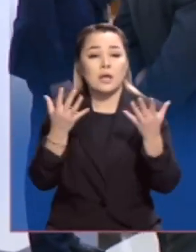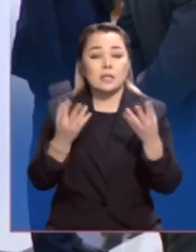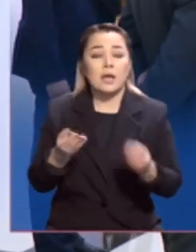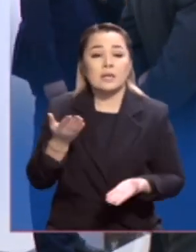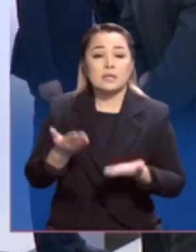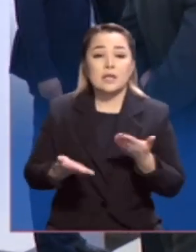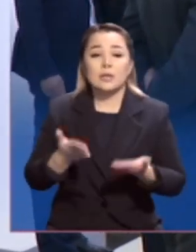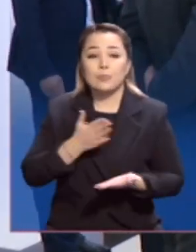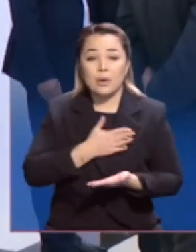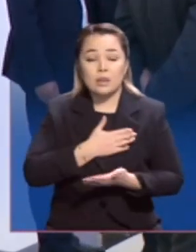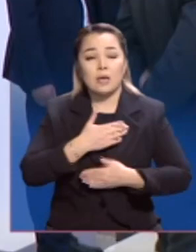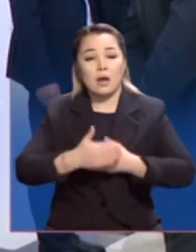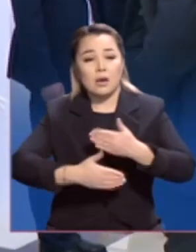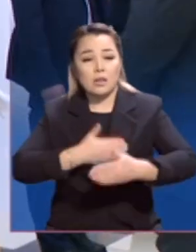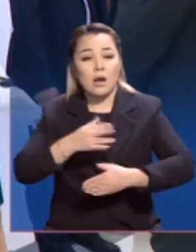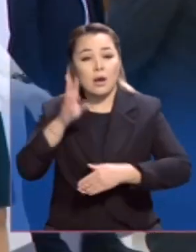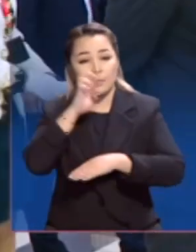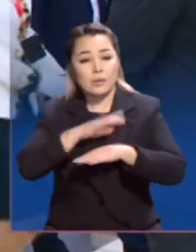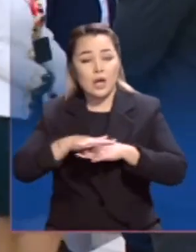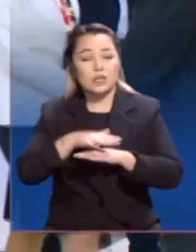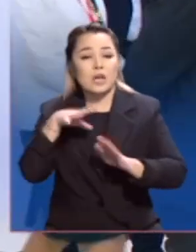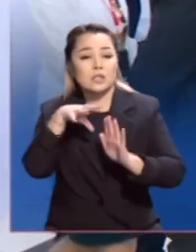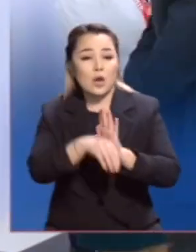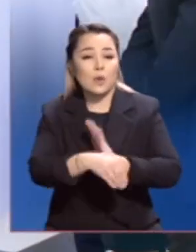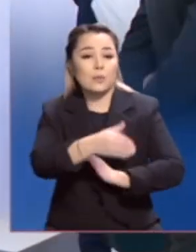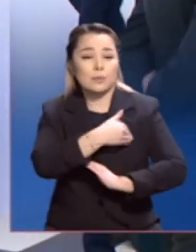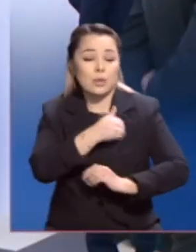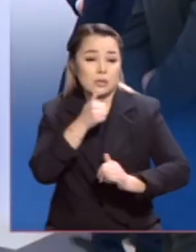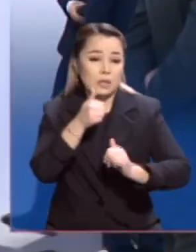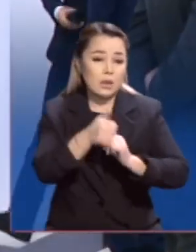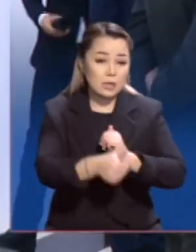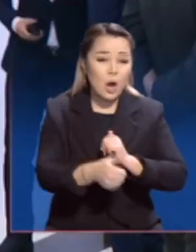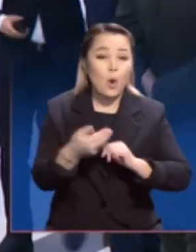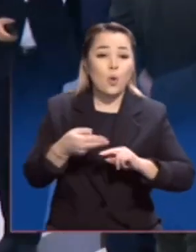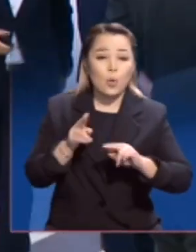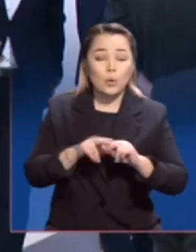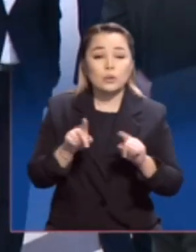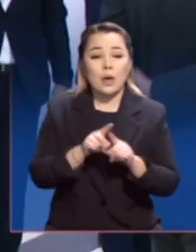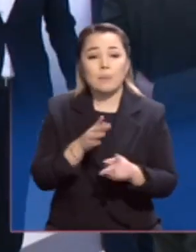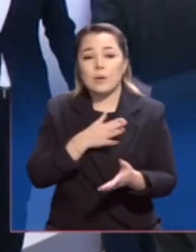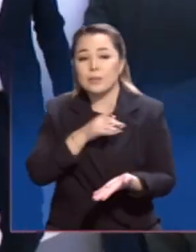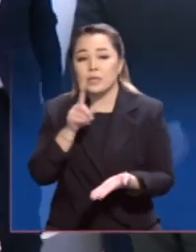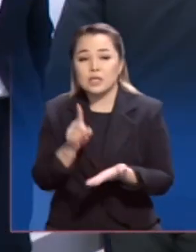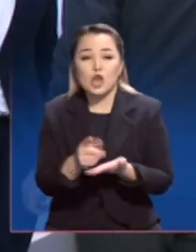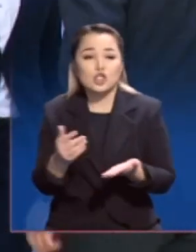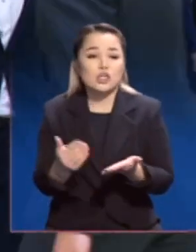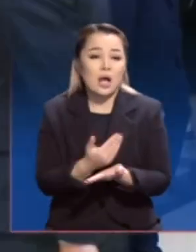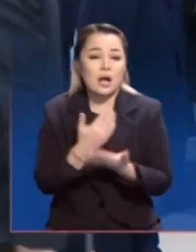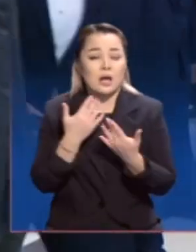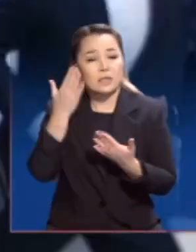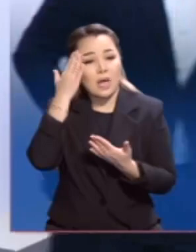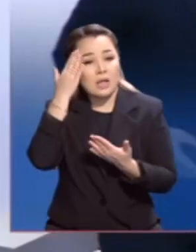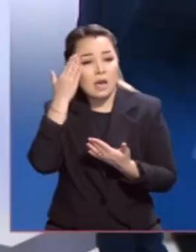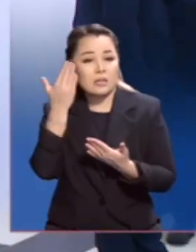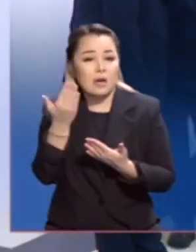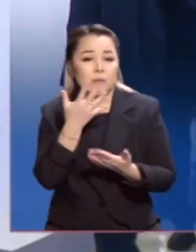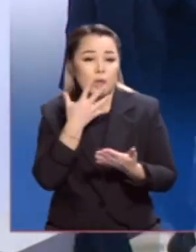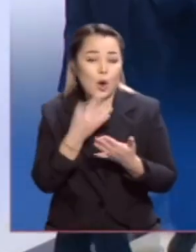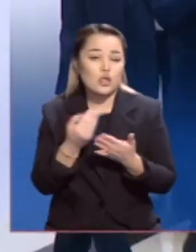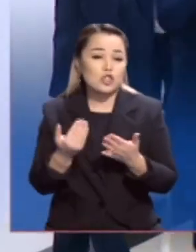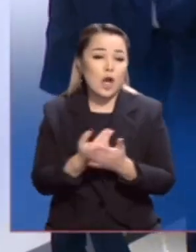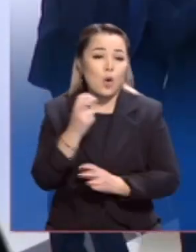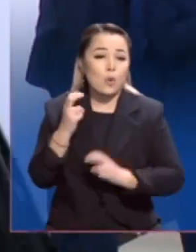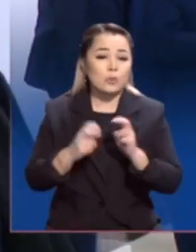де алдыңғы қатардағы мемлекеттердің ішіне кіреміз десек, біз міндетті түрде жаңа таланттарды, мына жаңа